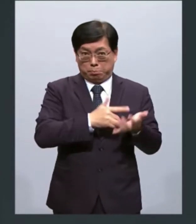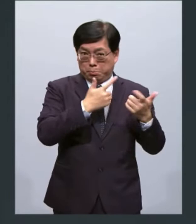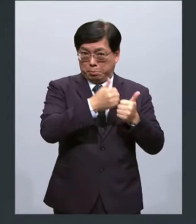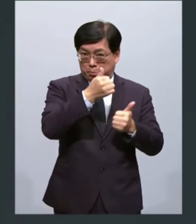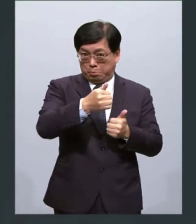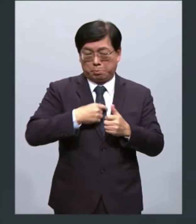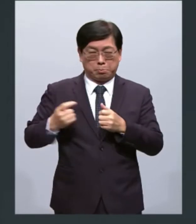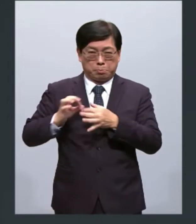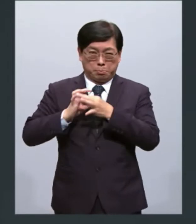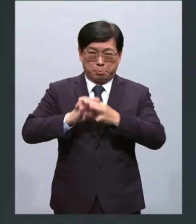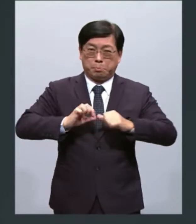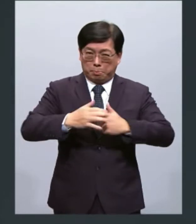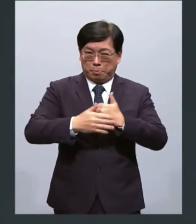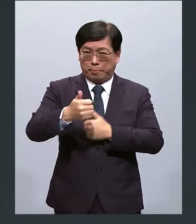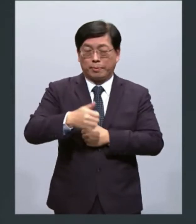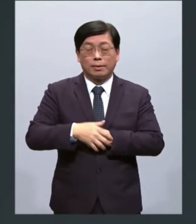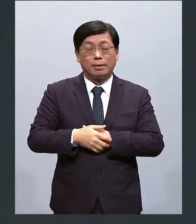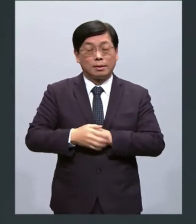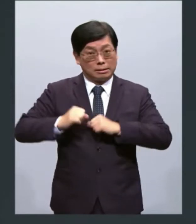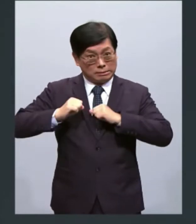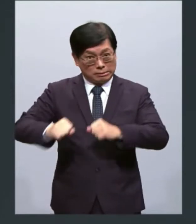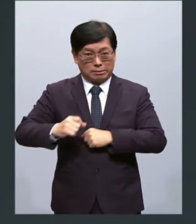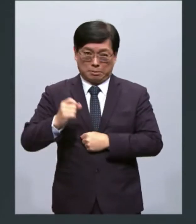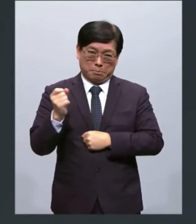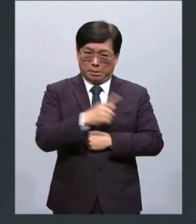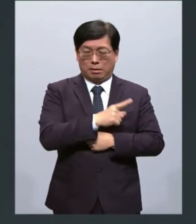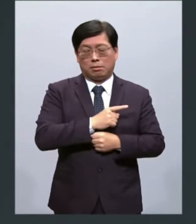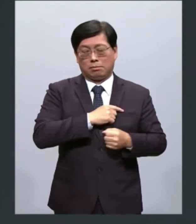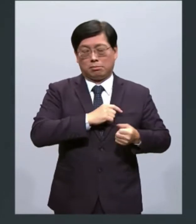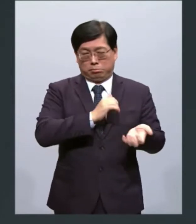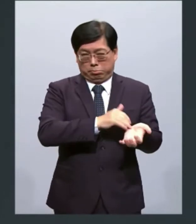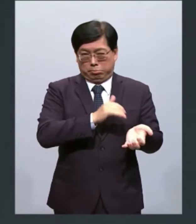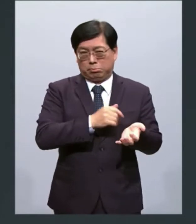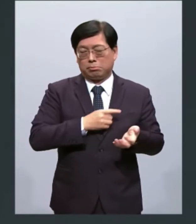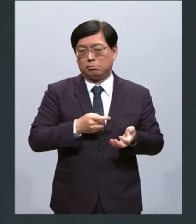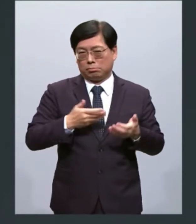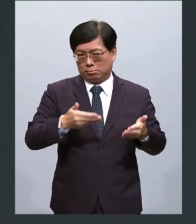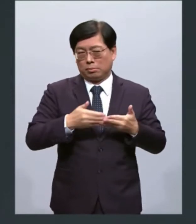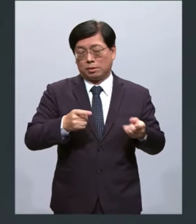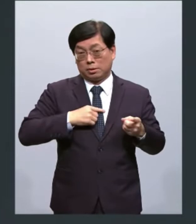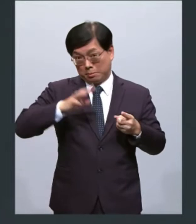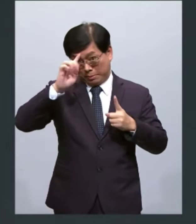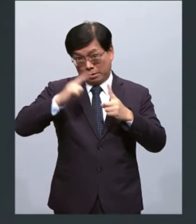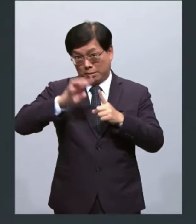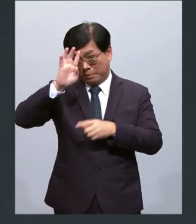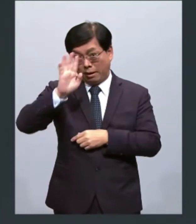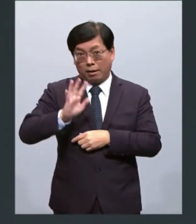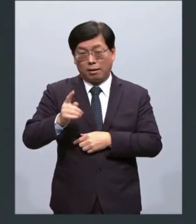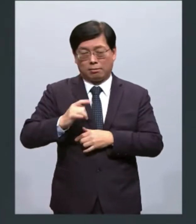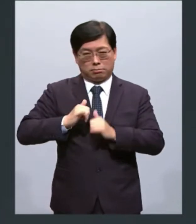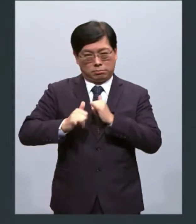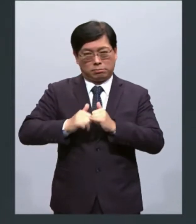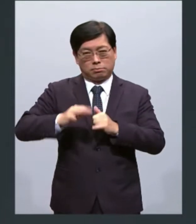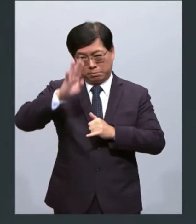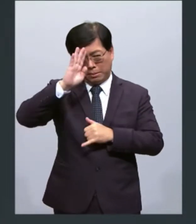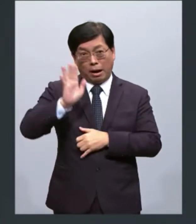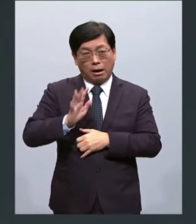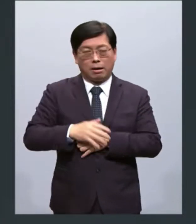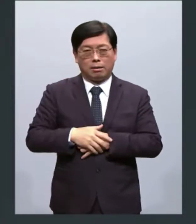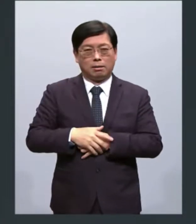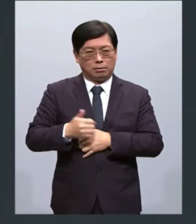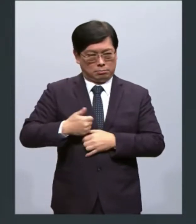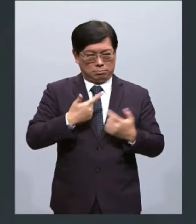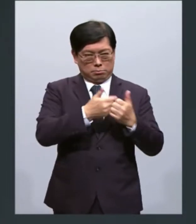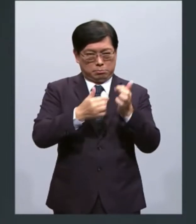保。投资健康就是说健康比医疗重要， OK， 我们希望病人不生病，那现在我们的国民不生病。有效医